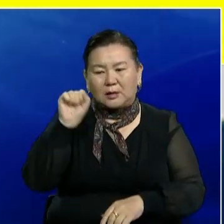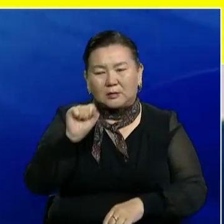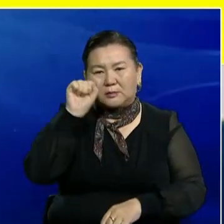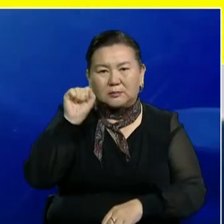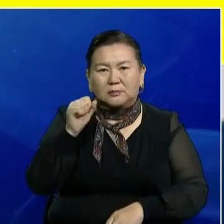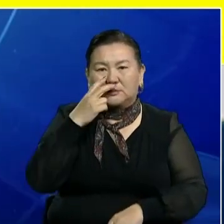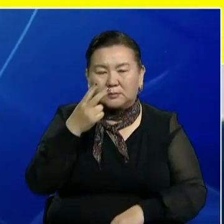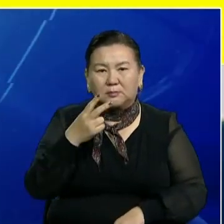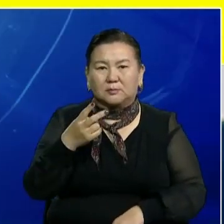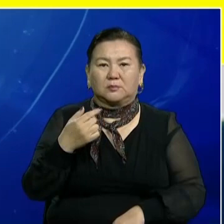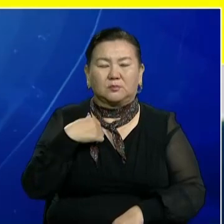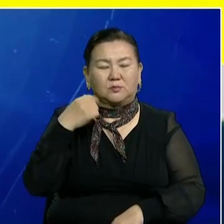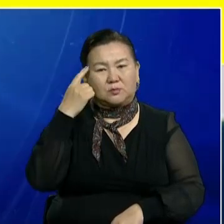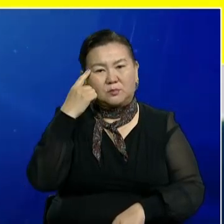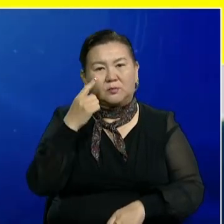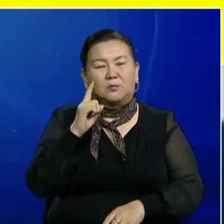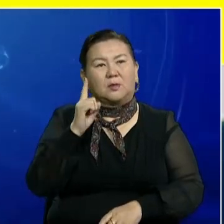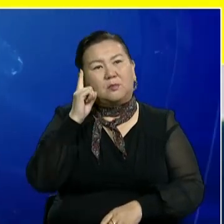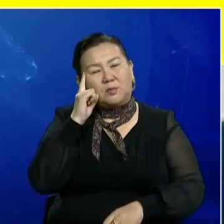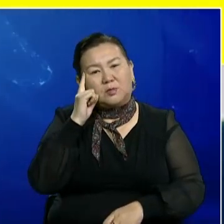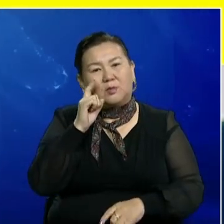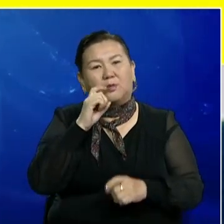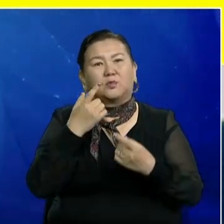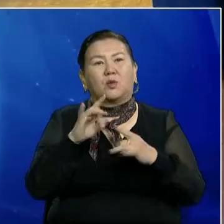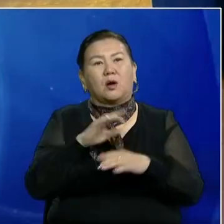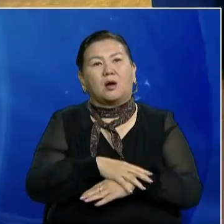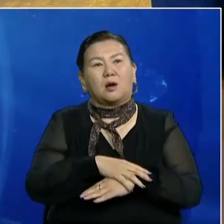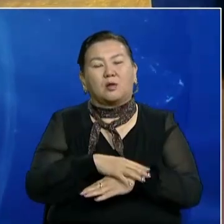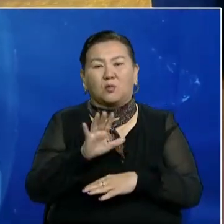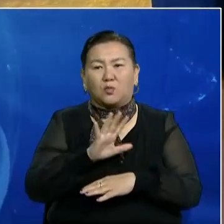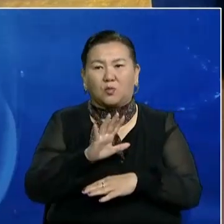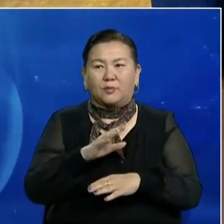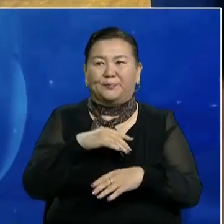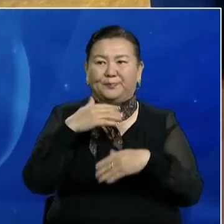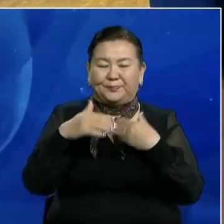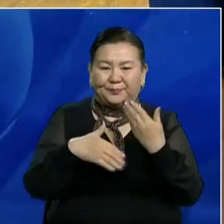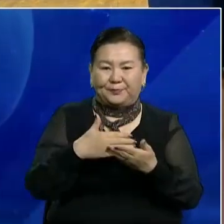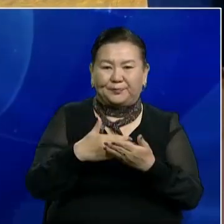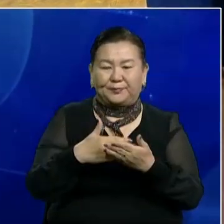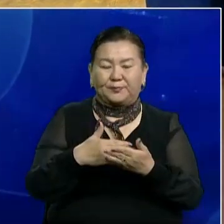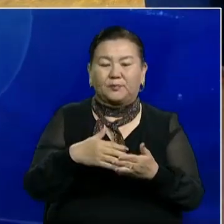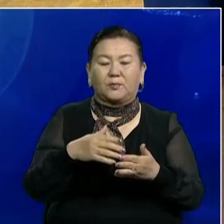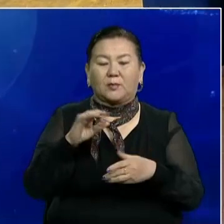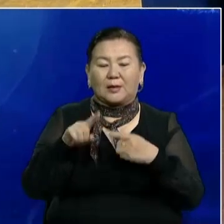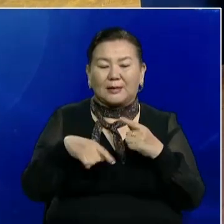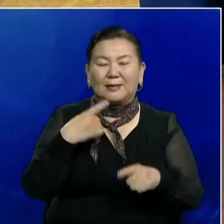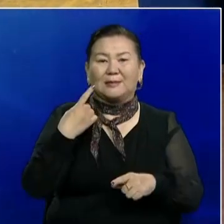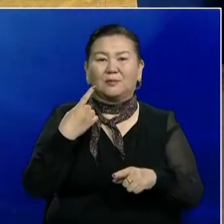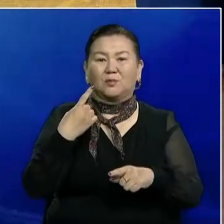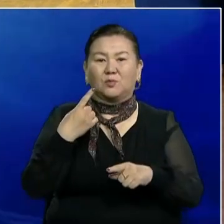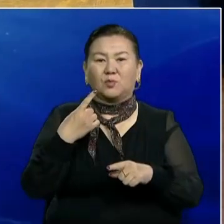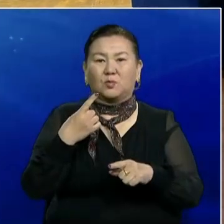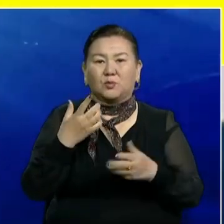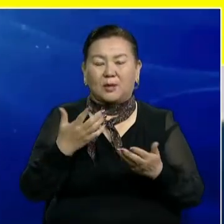гэж бас нөгөө нёгийг бодож хорийг туугаадаг болсон. Тэгэхээр яг хэв ихэр нэг илүү нөгөө нэг